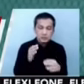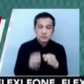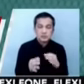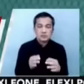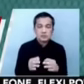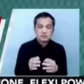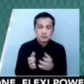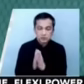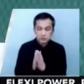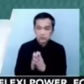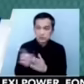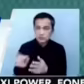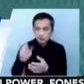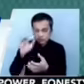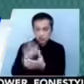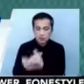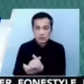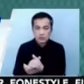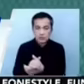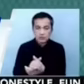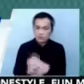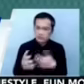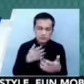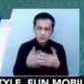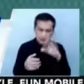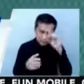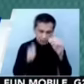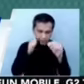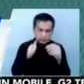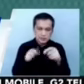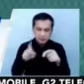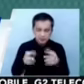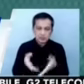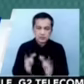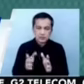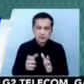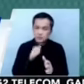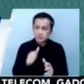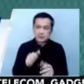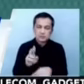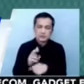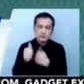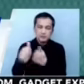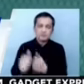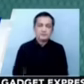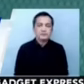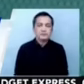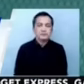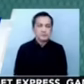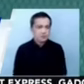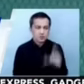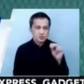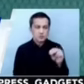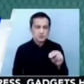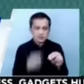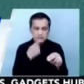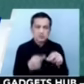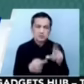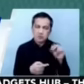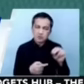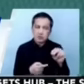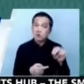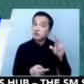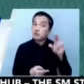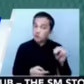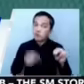asawa lalaki o babae dapat pagbigyan hindi na po yan Hindi po pag sinabing no no means no so Papaano